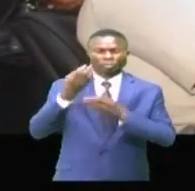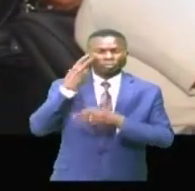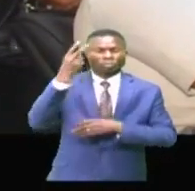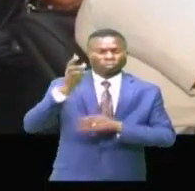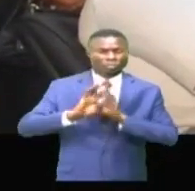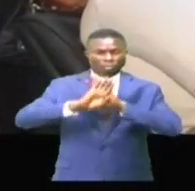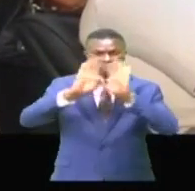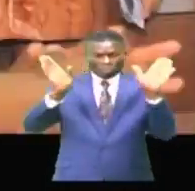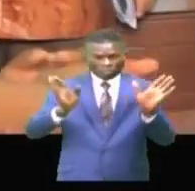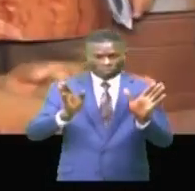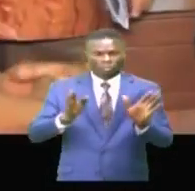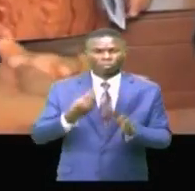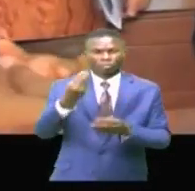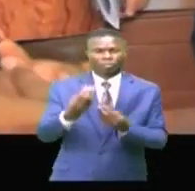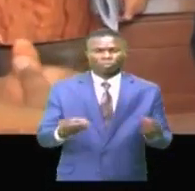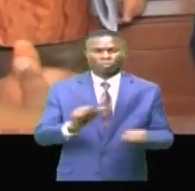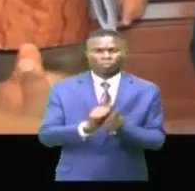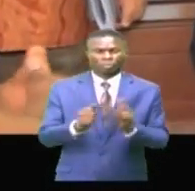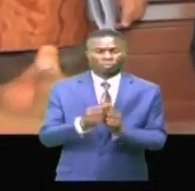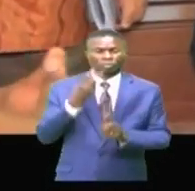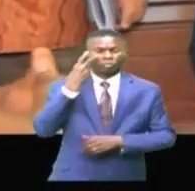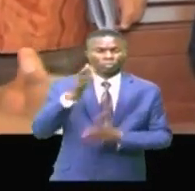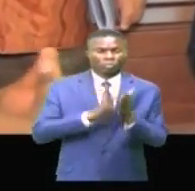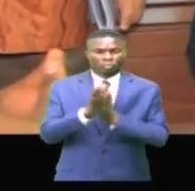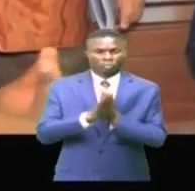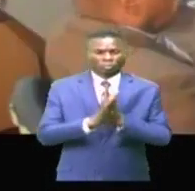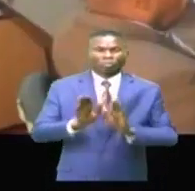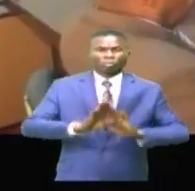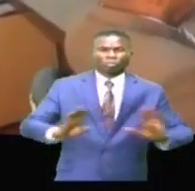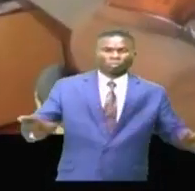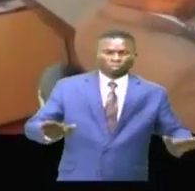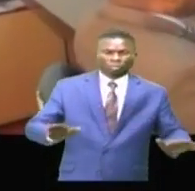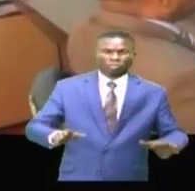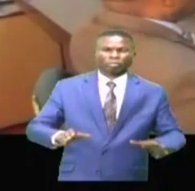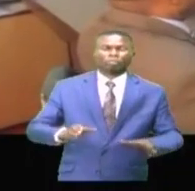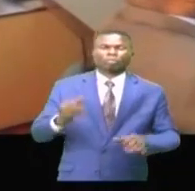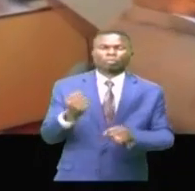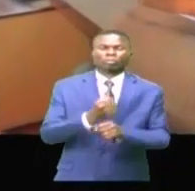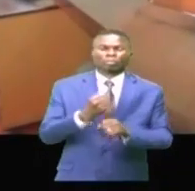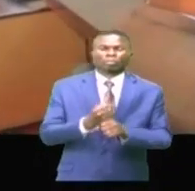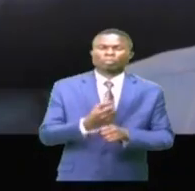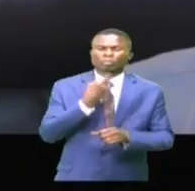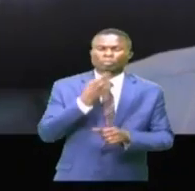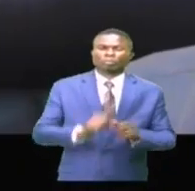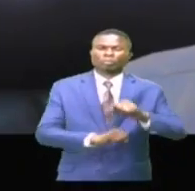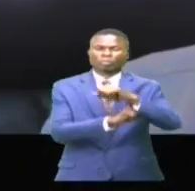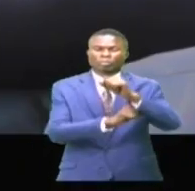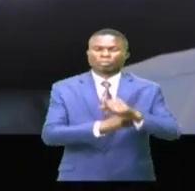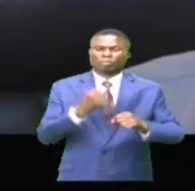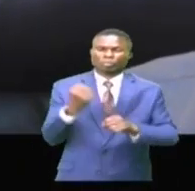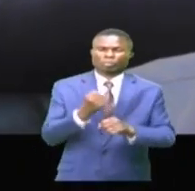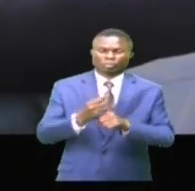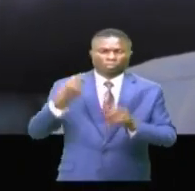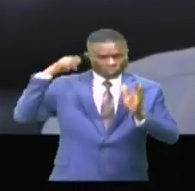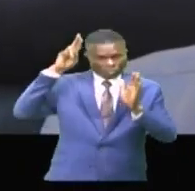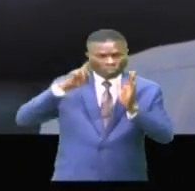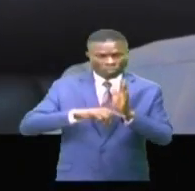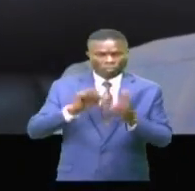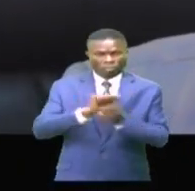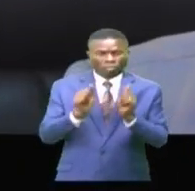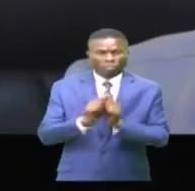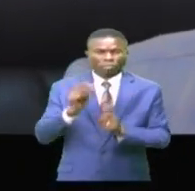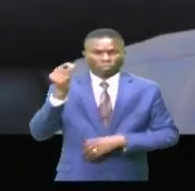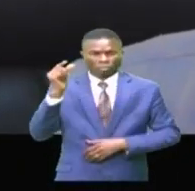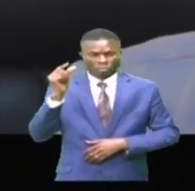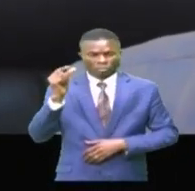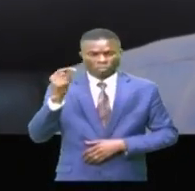pour relever les défis une vision axée sur la compétence et méritocasie pour soutenir les efforts du gouvernement dans les sept